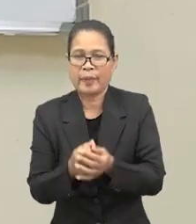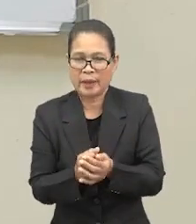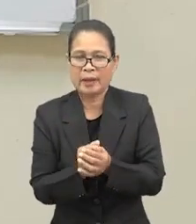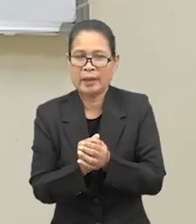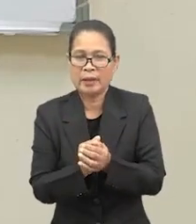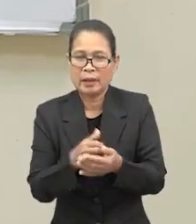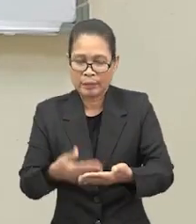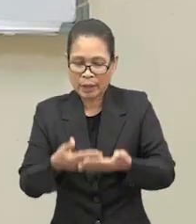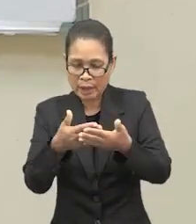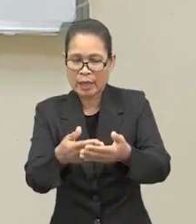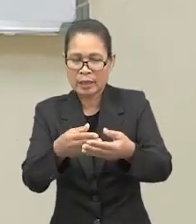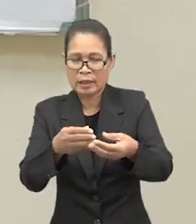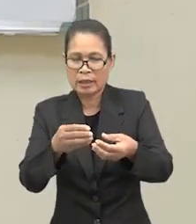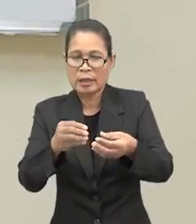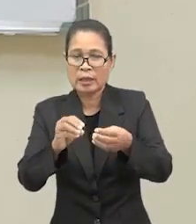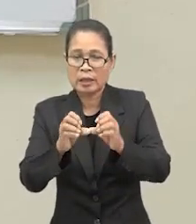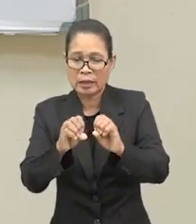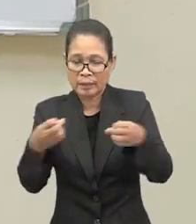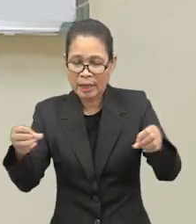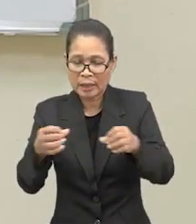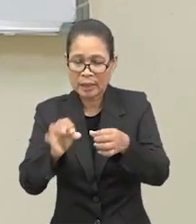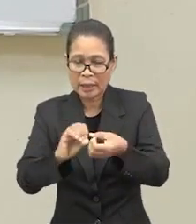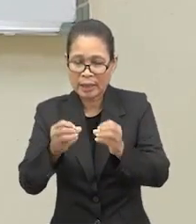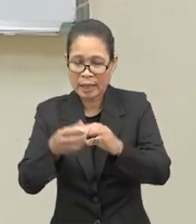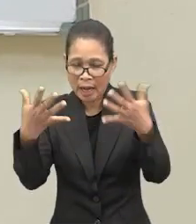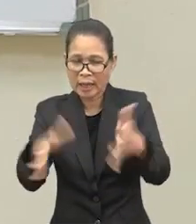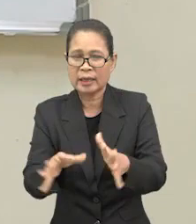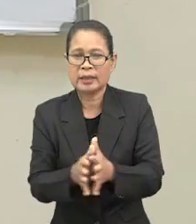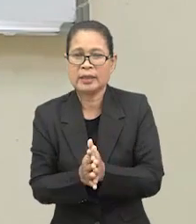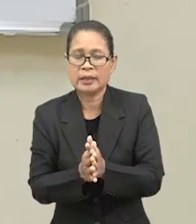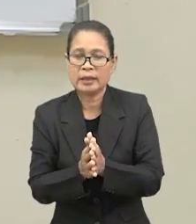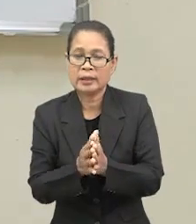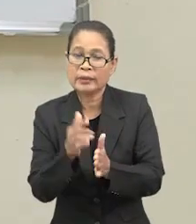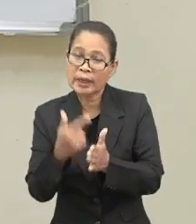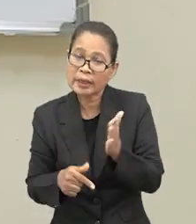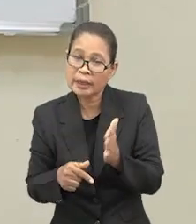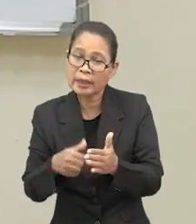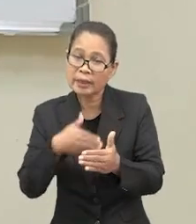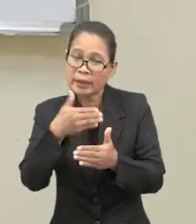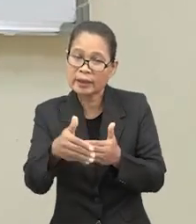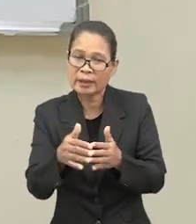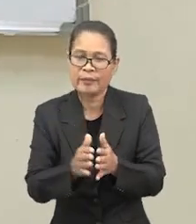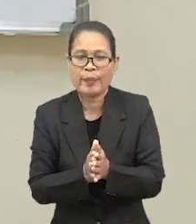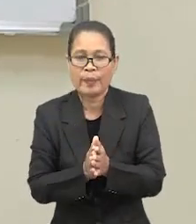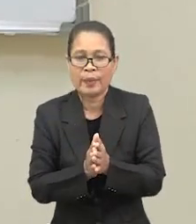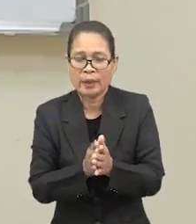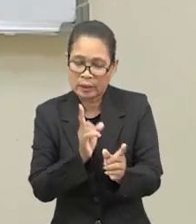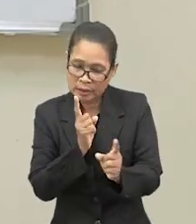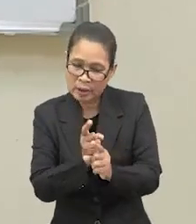là. Phép đây bằng cạt là bạc lế bán hời. Dương thử thư ấy to tiết.